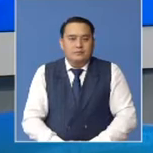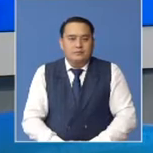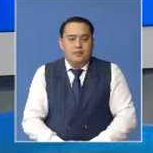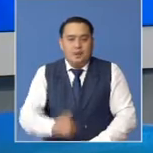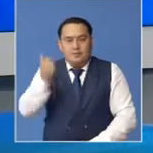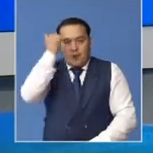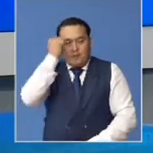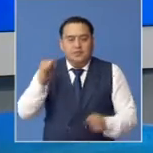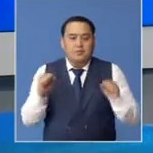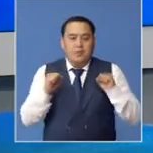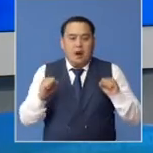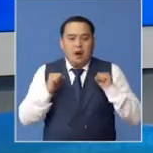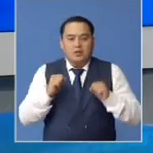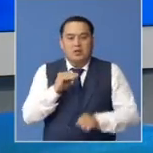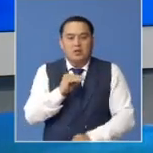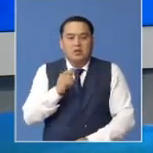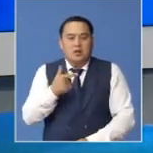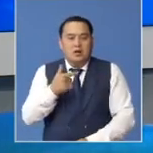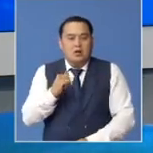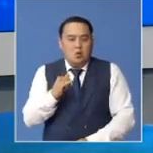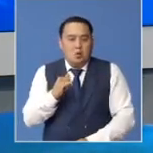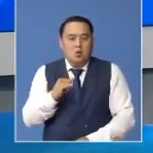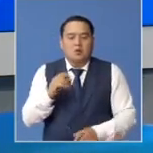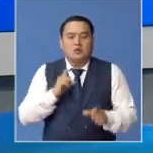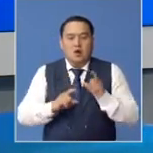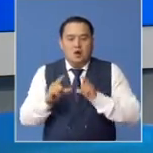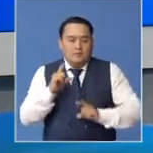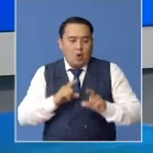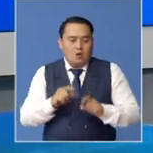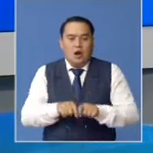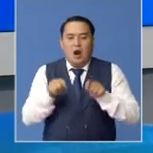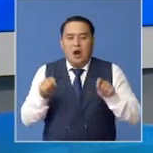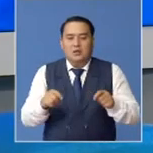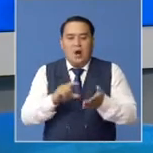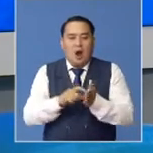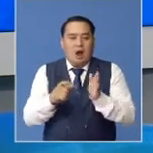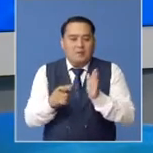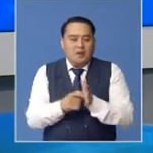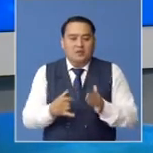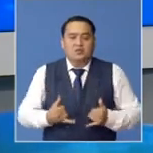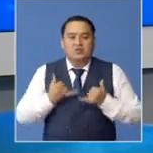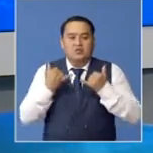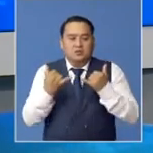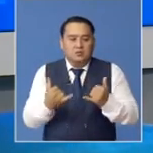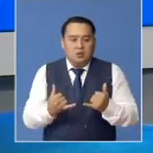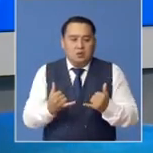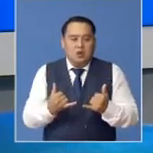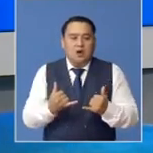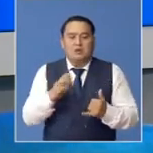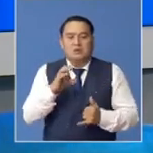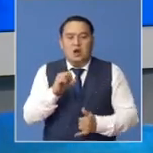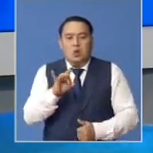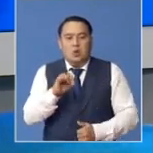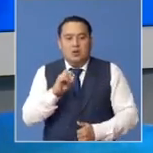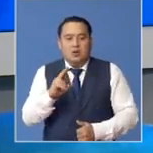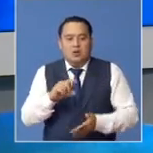Памяти спортсмена. В Жетысусском государственном университете имени Ильяса Жансугурова открылся кабинет в честь Саурака Садыкова. Это первая